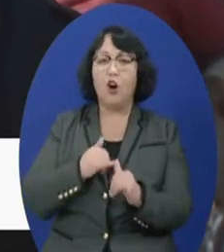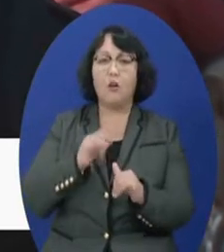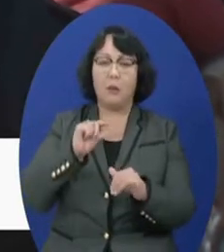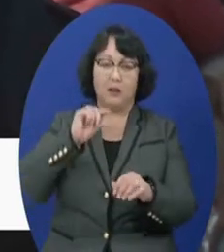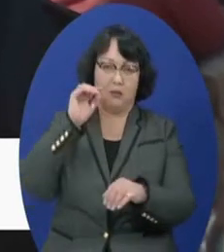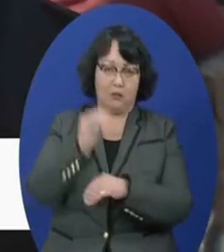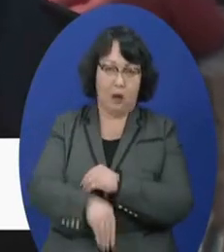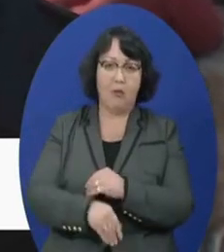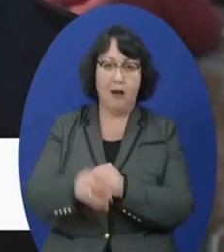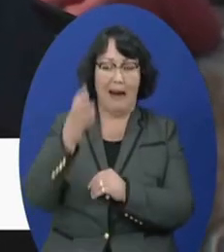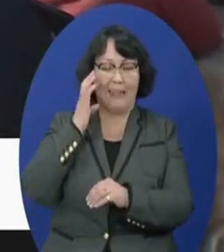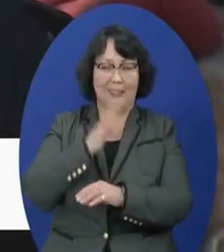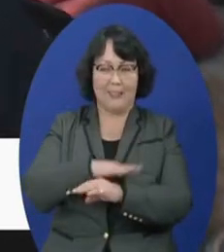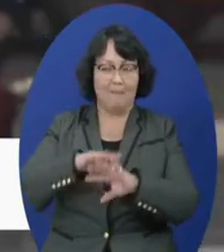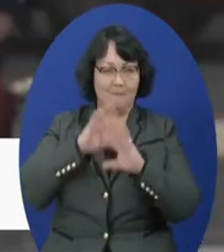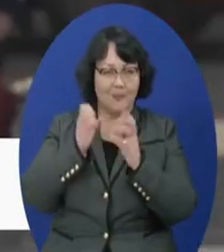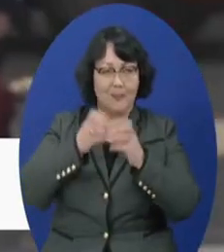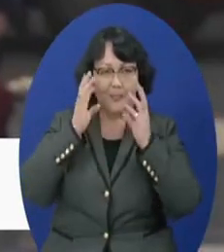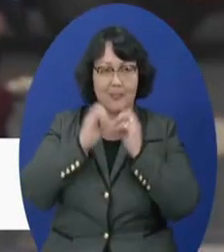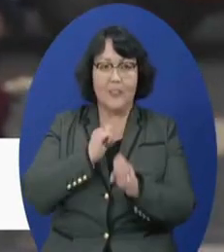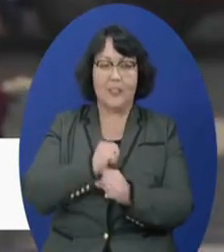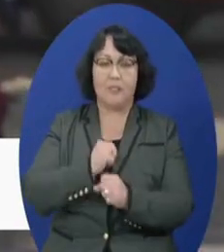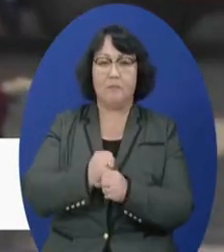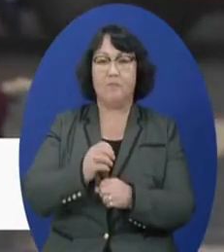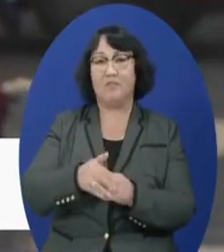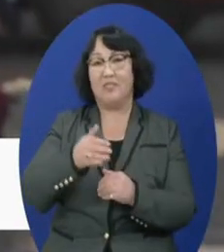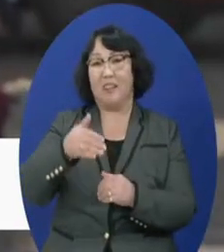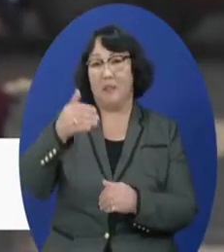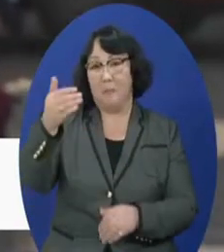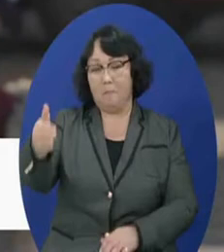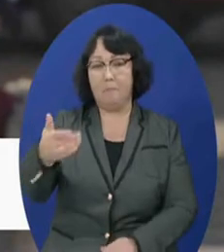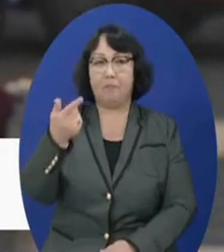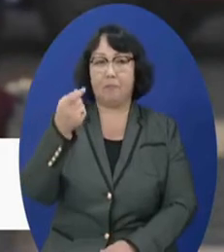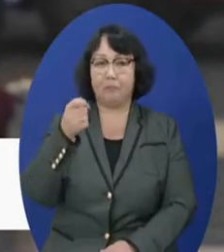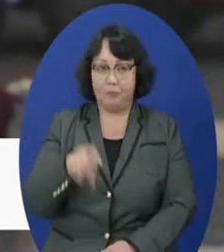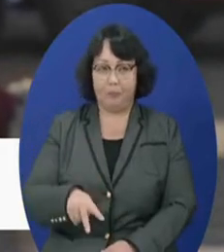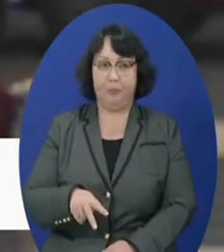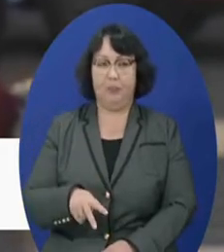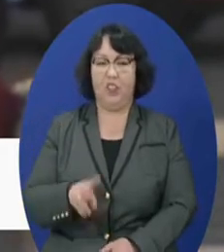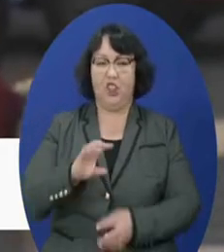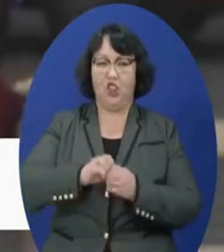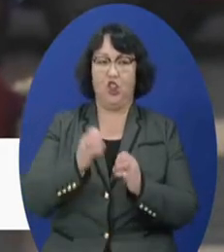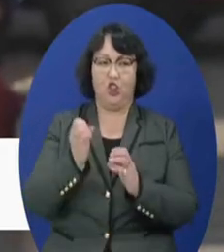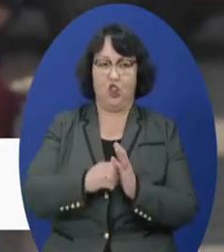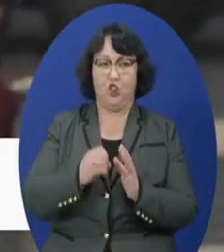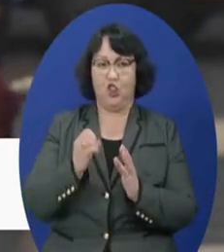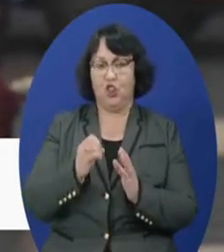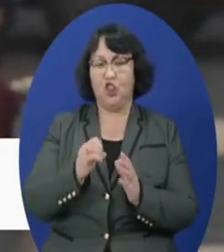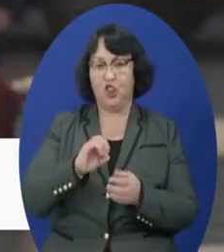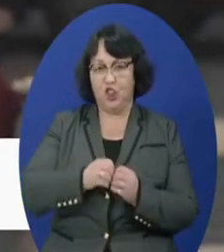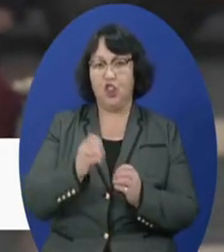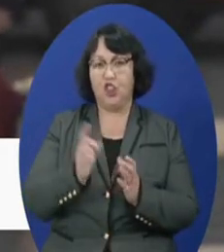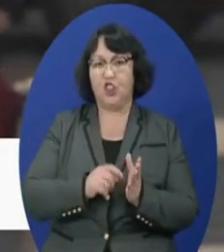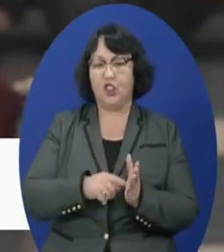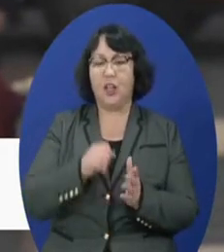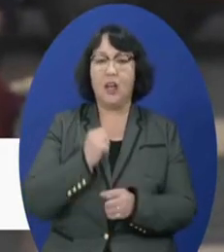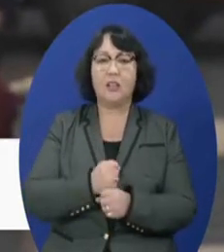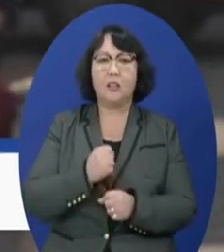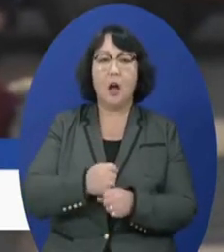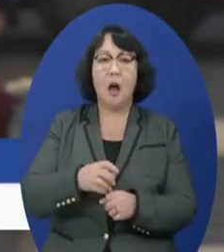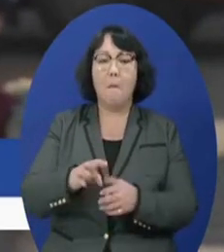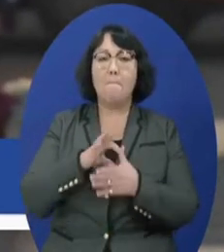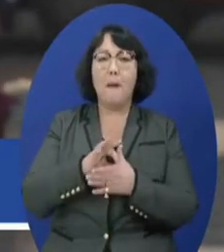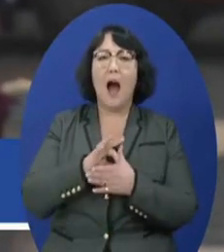хэмжээг авч одоо бас ажиллаж байна. А цаашдаа бол одоо хамгийн гол бидний хийх ёстой ажил бол ерөнхий махны